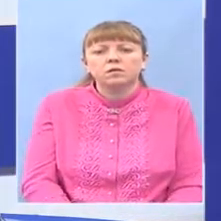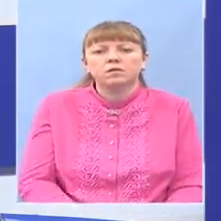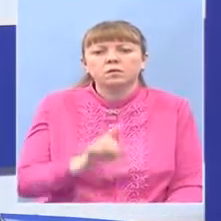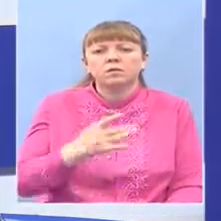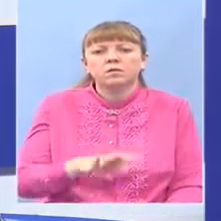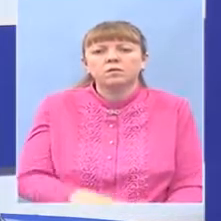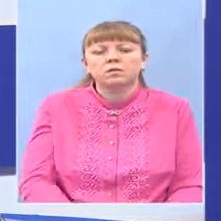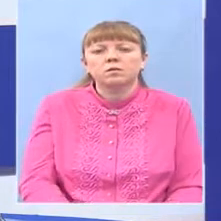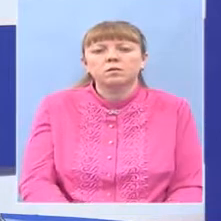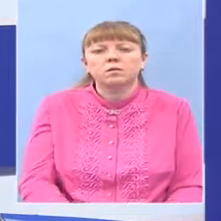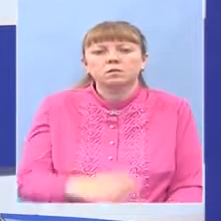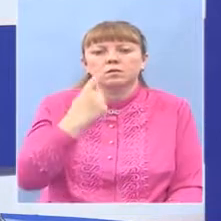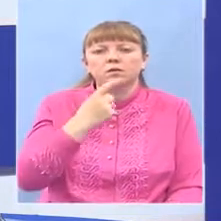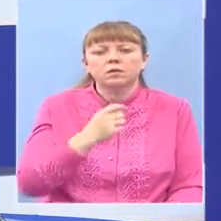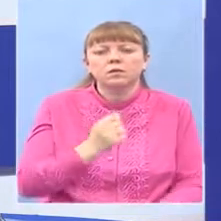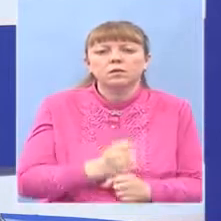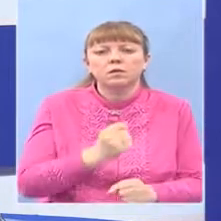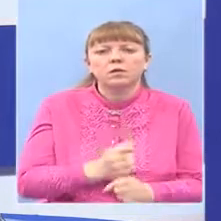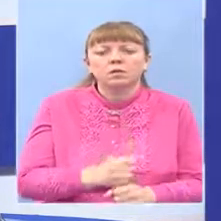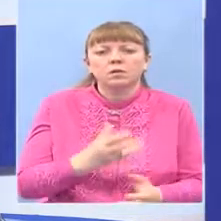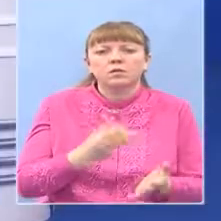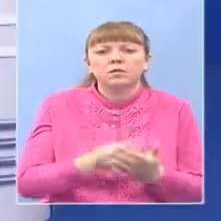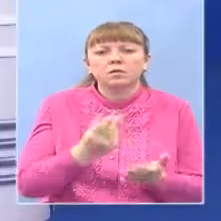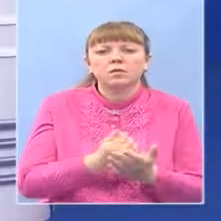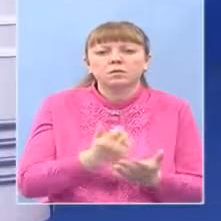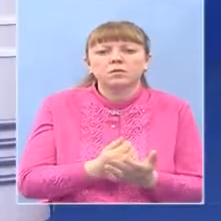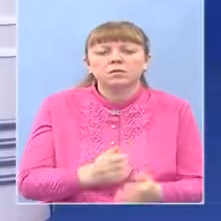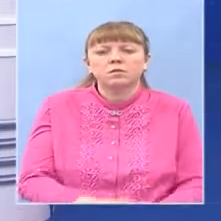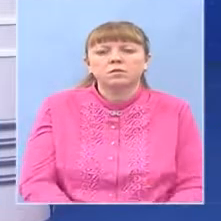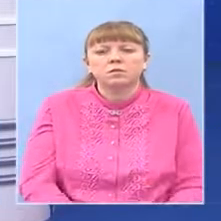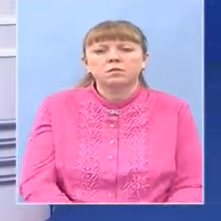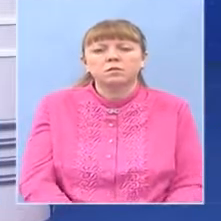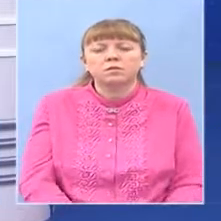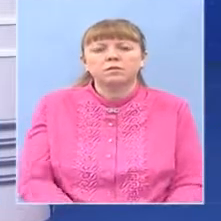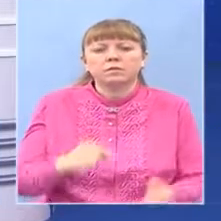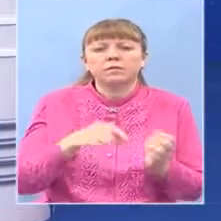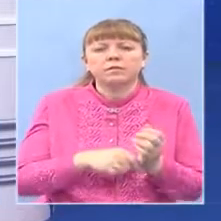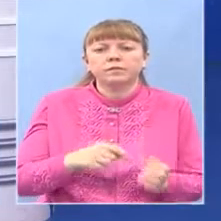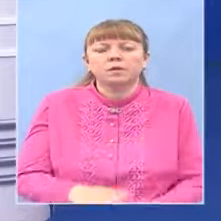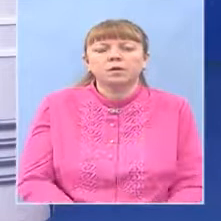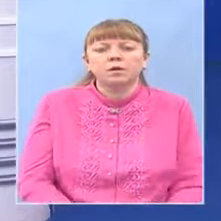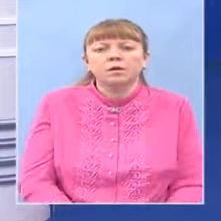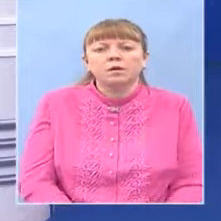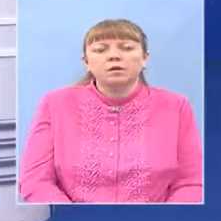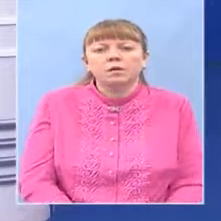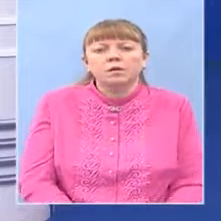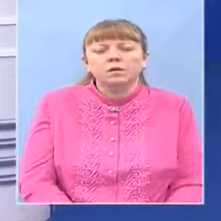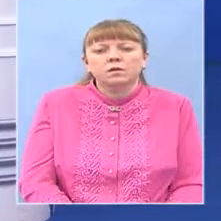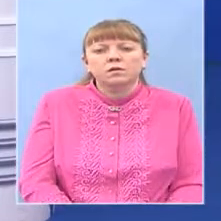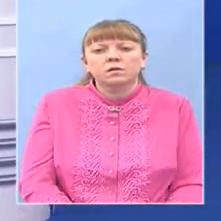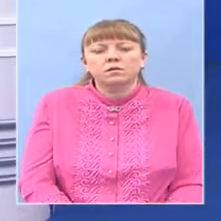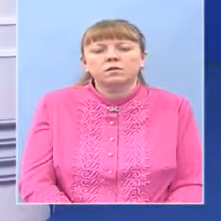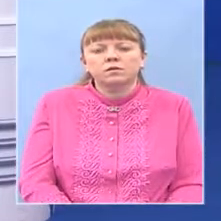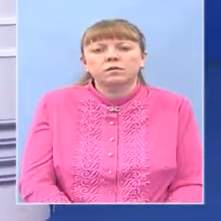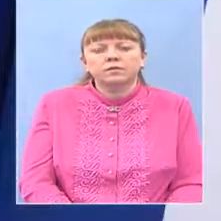проекты организации превращают, ну, как бы, в собственный доход, да? Ну, как такая коррупционная кормушка получается. Ну, я не знаю, по коррупции, потому